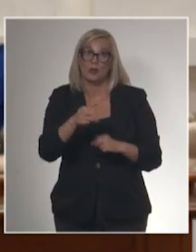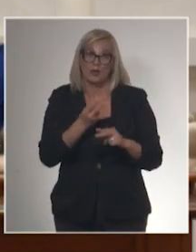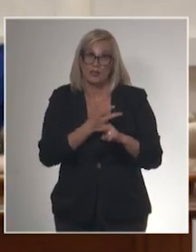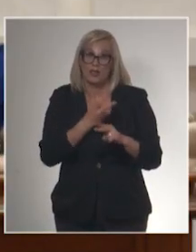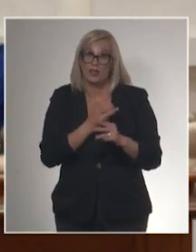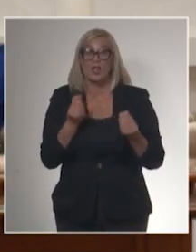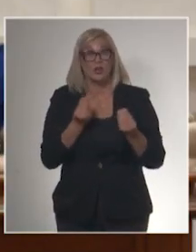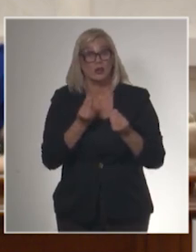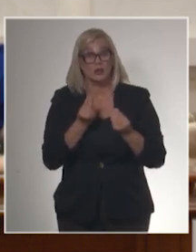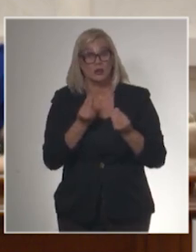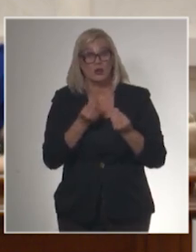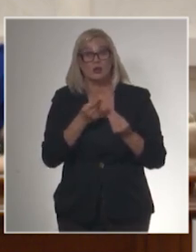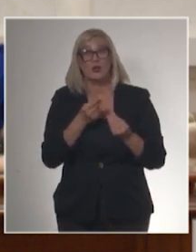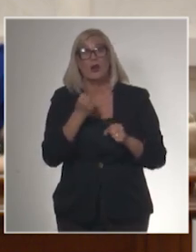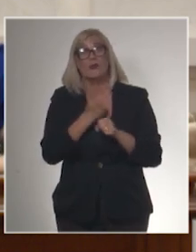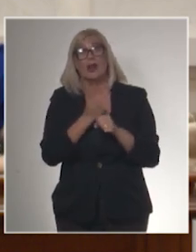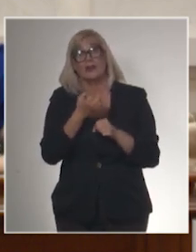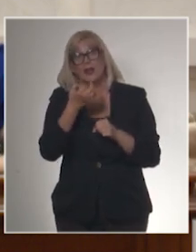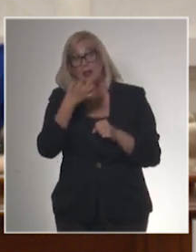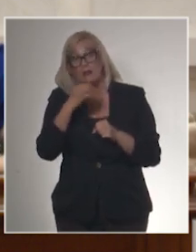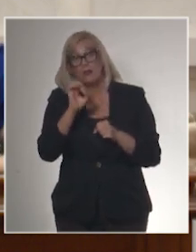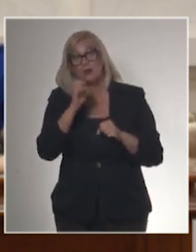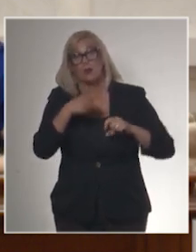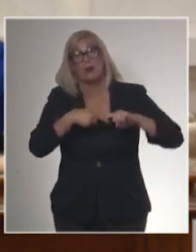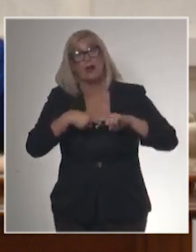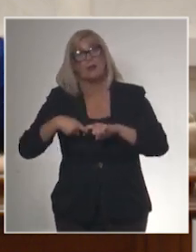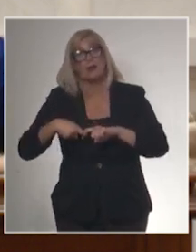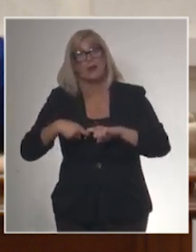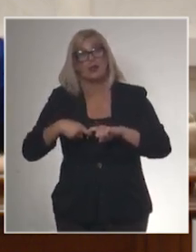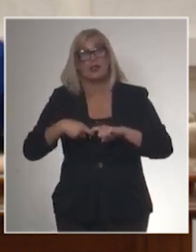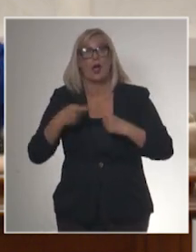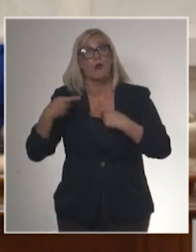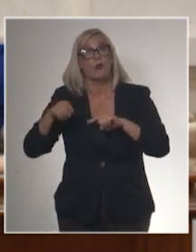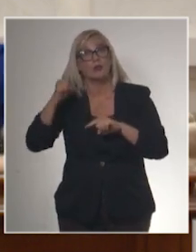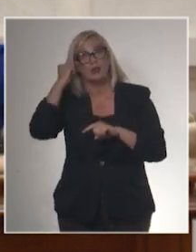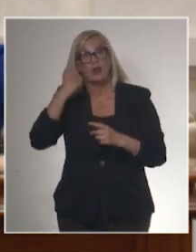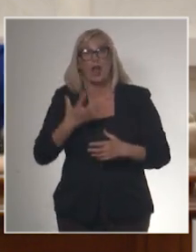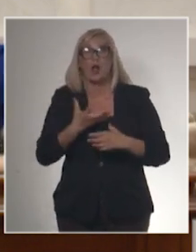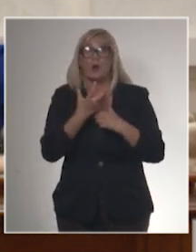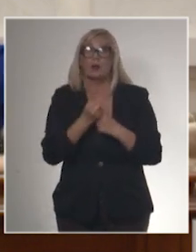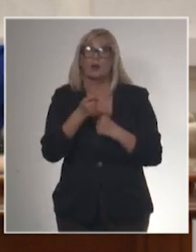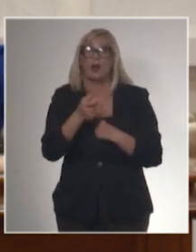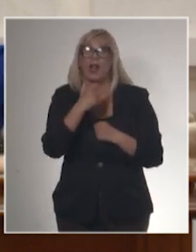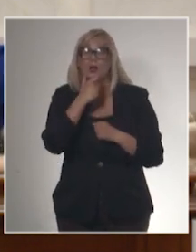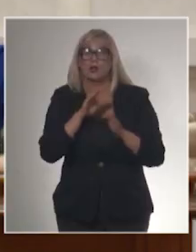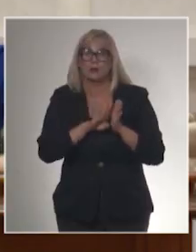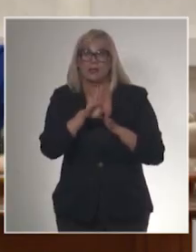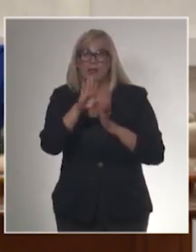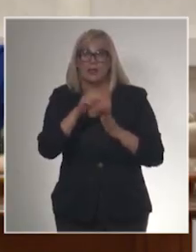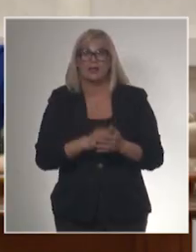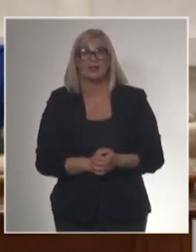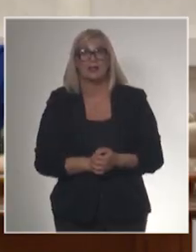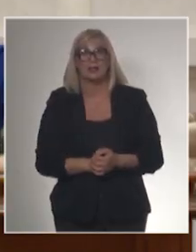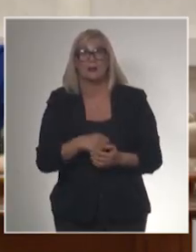затоа што ја подобрува регионалната поврзаност, особено со Косово, а го поддржува економскиот раст, тоа е навистина мощна